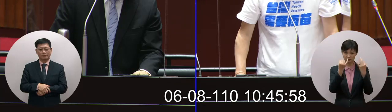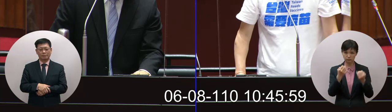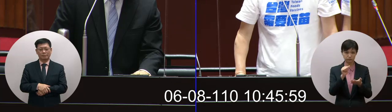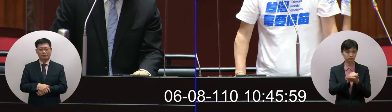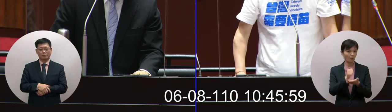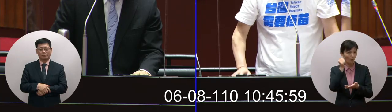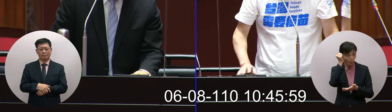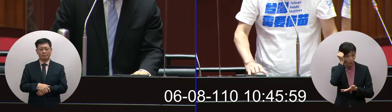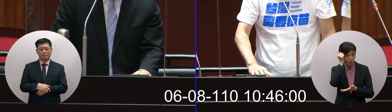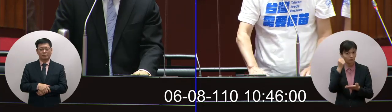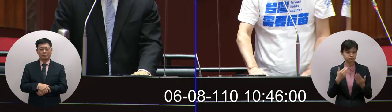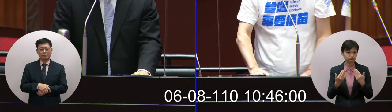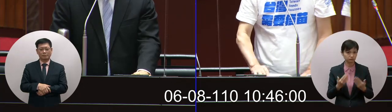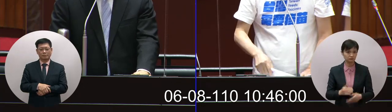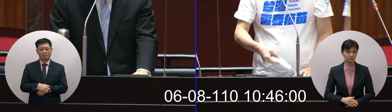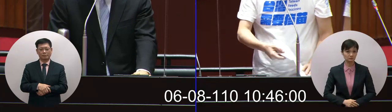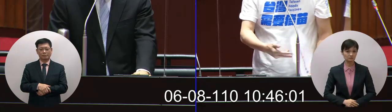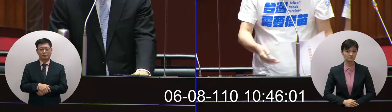它记好。